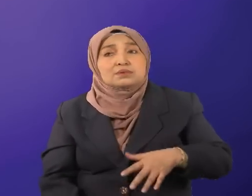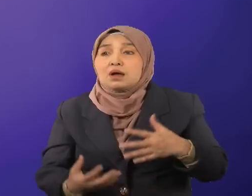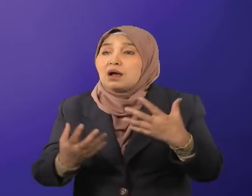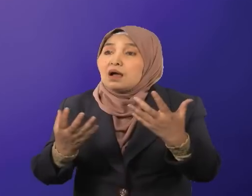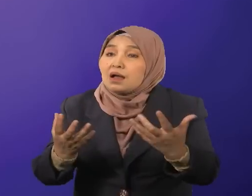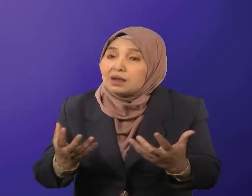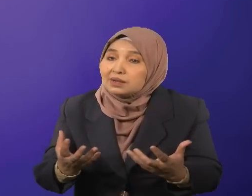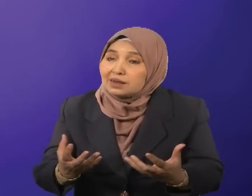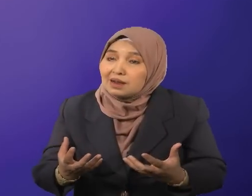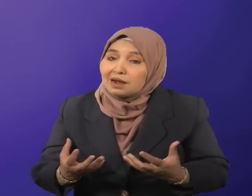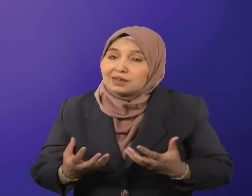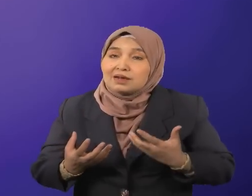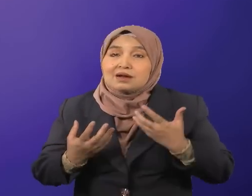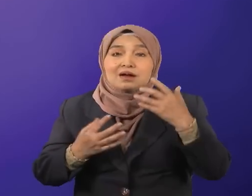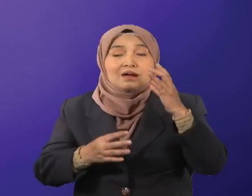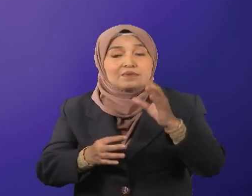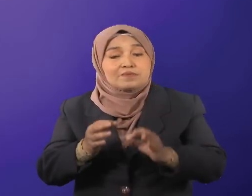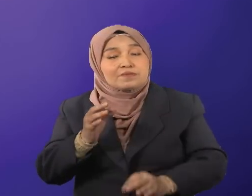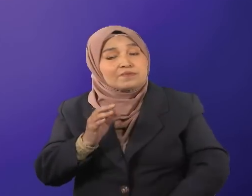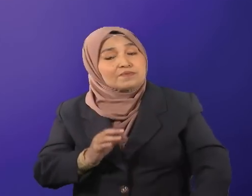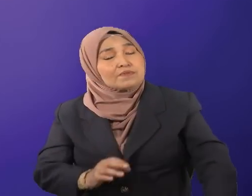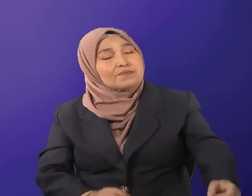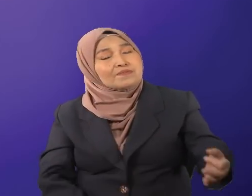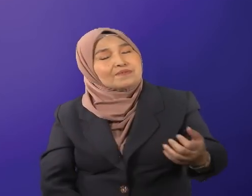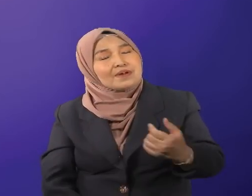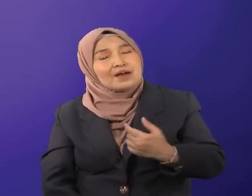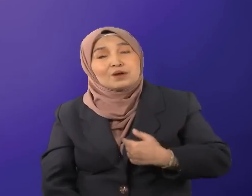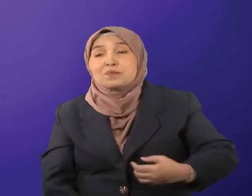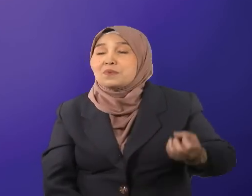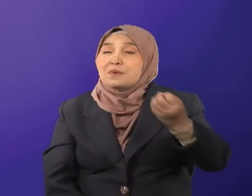a'unabbi'ukum bi khairin